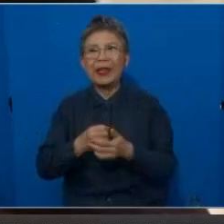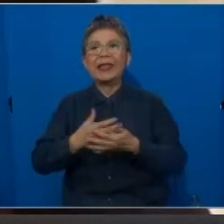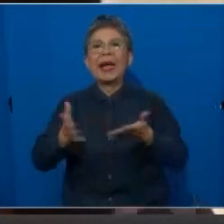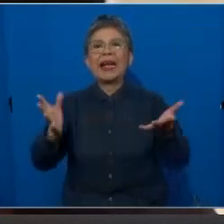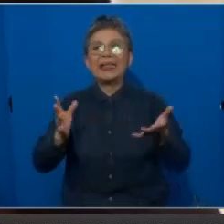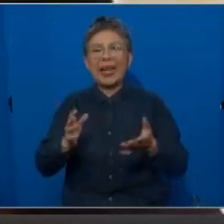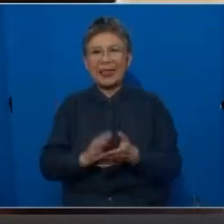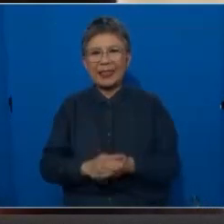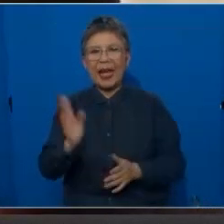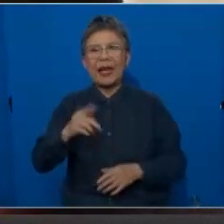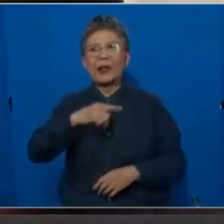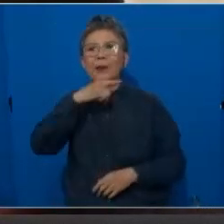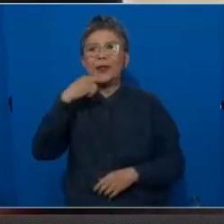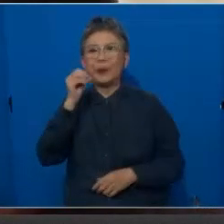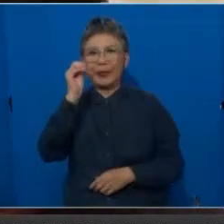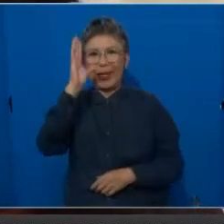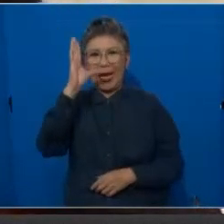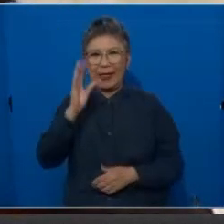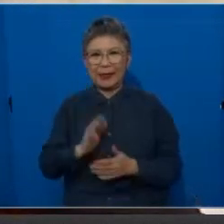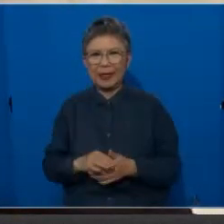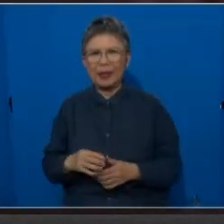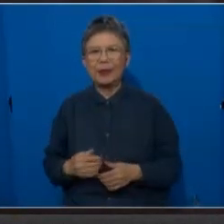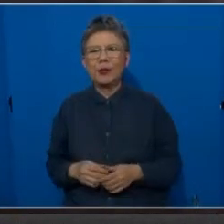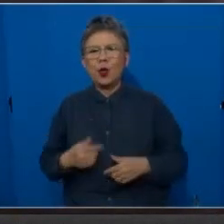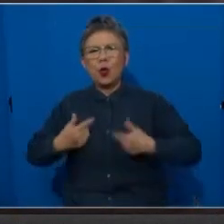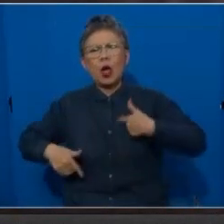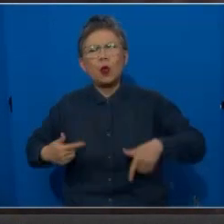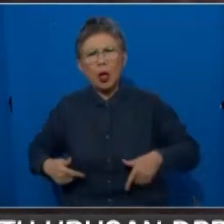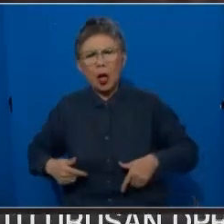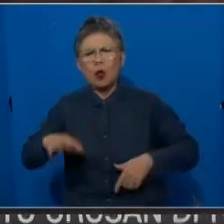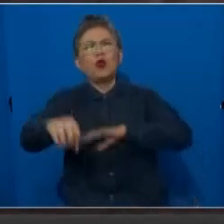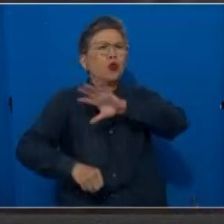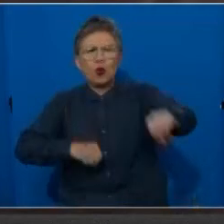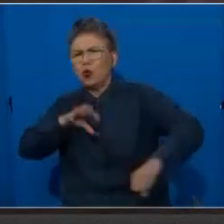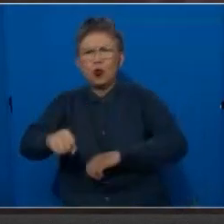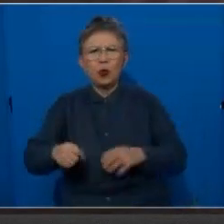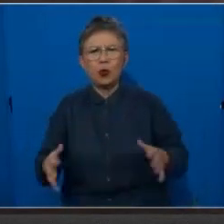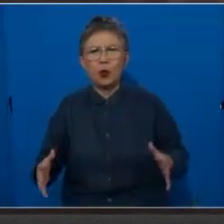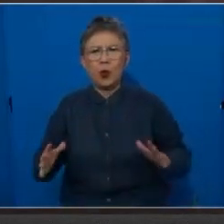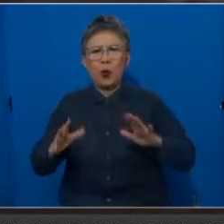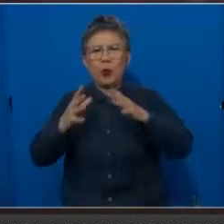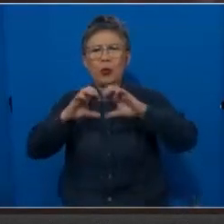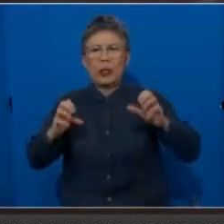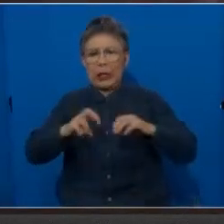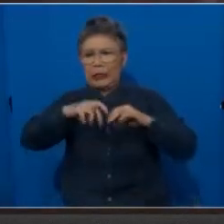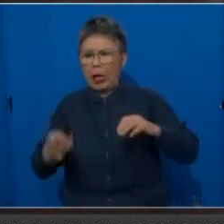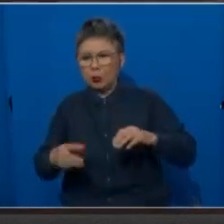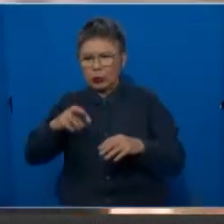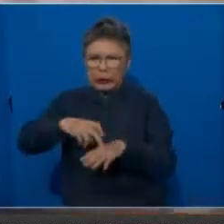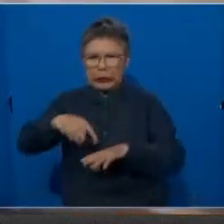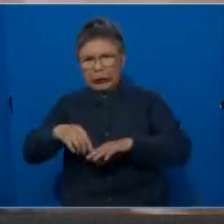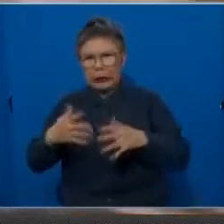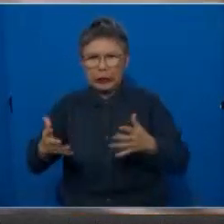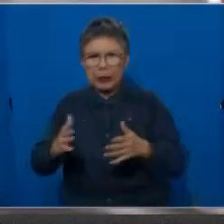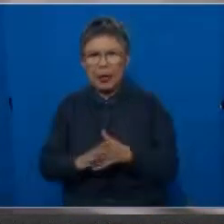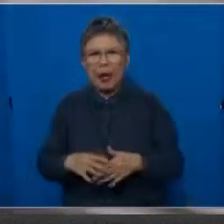siang. Mereka harus dirawat setelah mengalami luka-luka akibat rebutan tumpeng durian hingga terjatuh dan terinjak-injak.